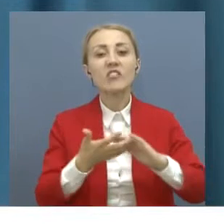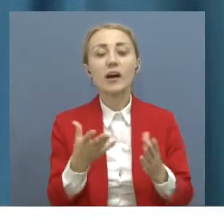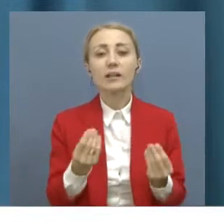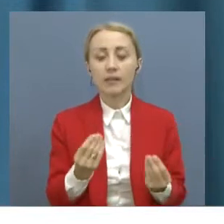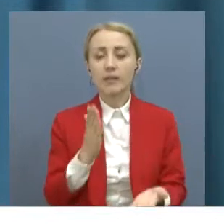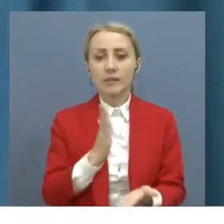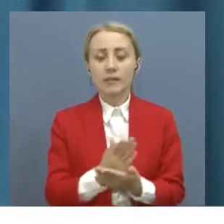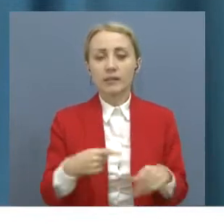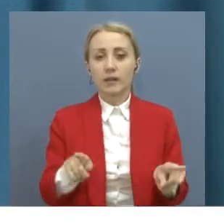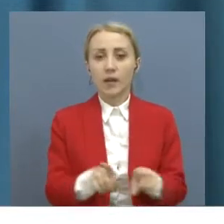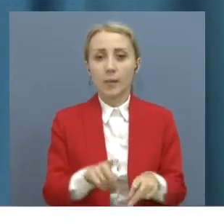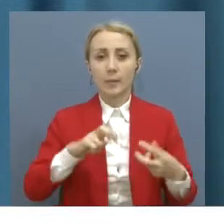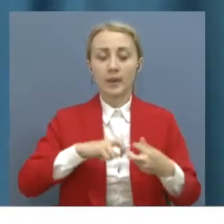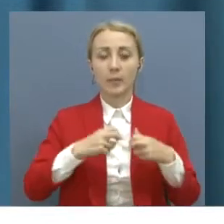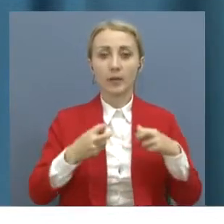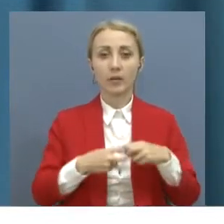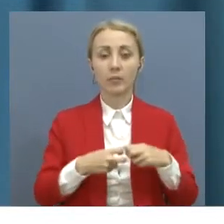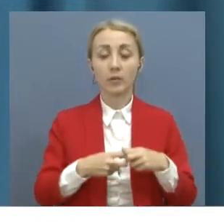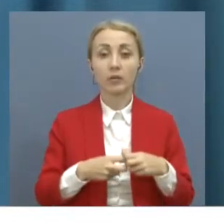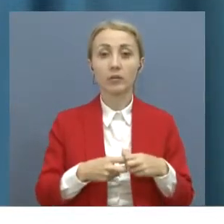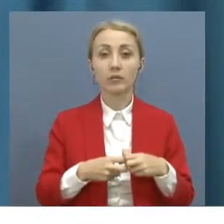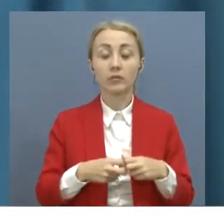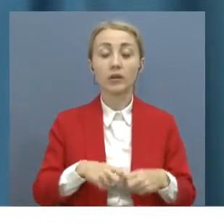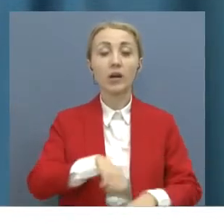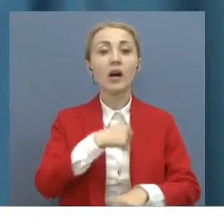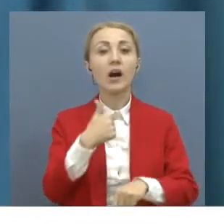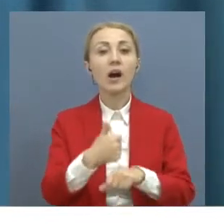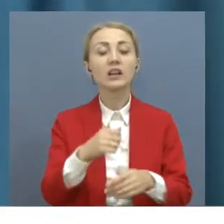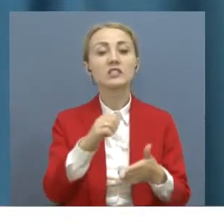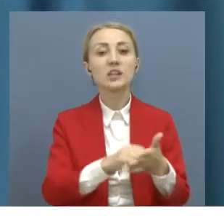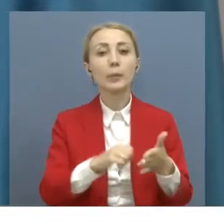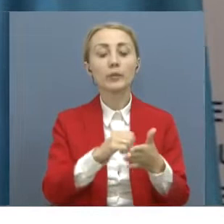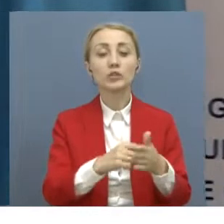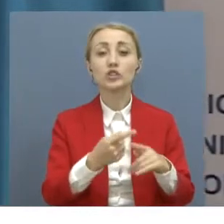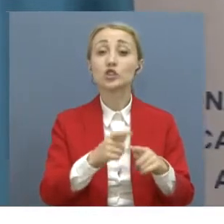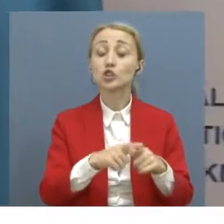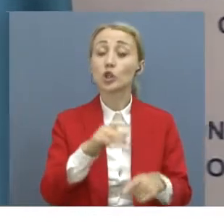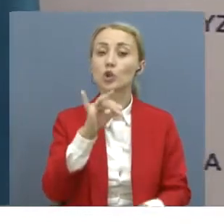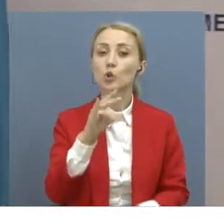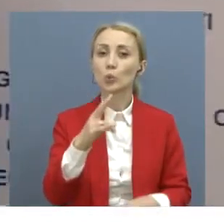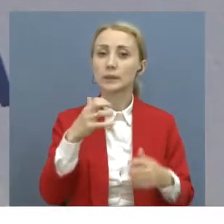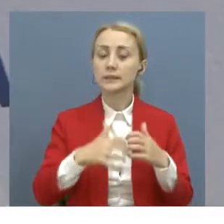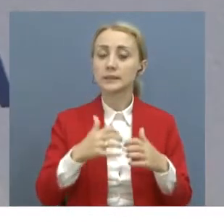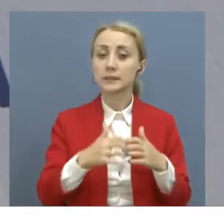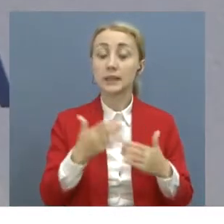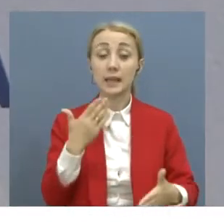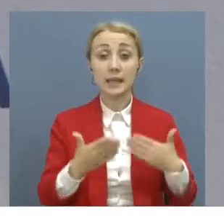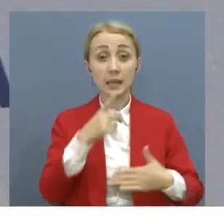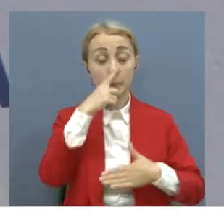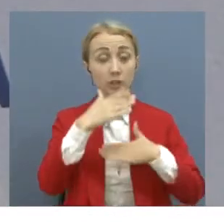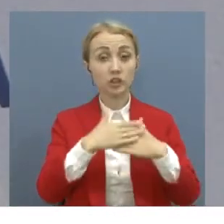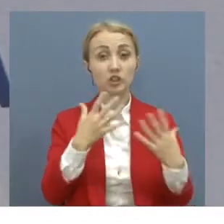мал басының өсуі мен ауыл шаруашылығы өнімінің өсуі байқалады. Етті мал шаруашылығын дамытудың келесі бағыттар